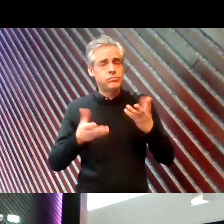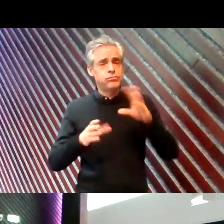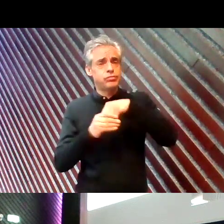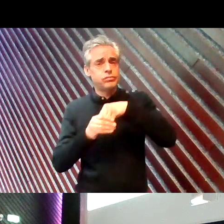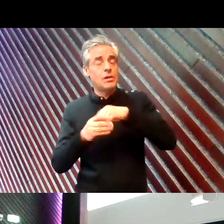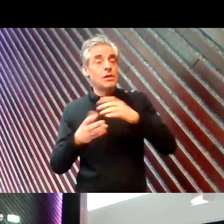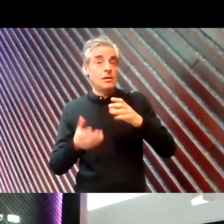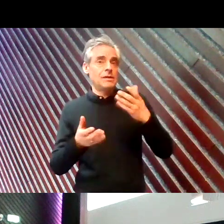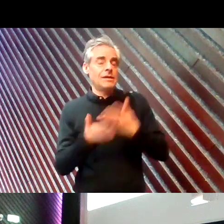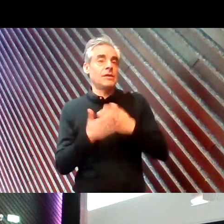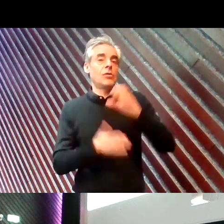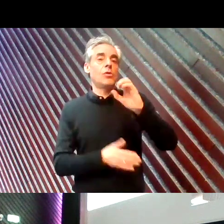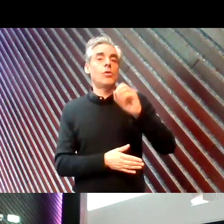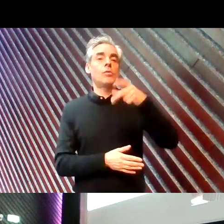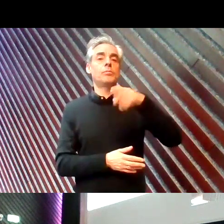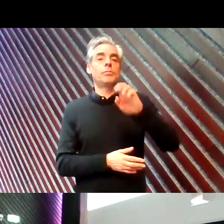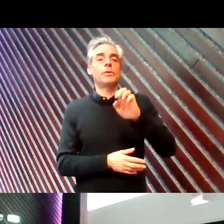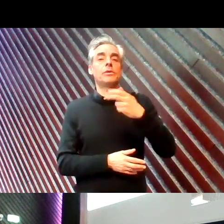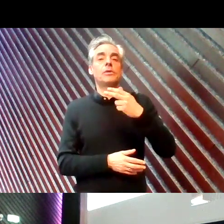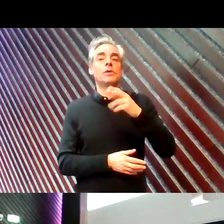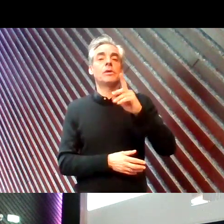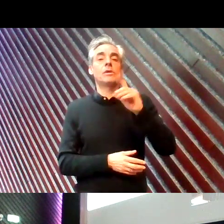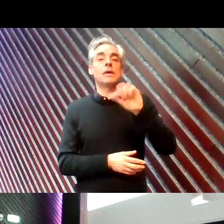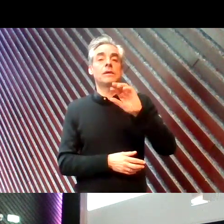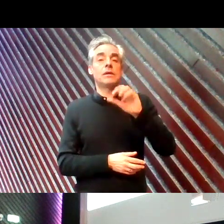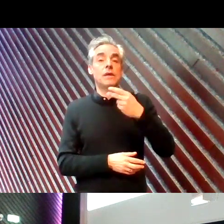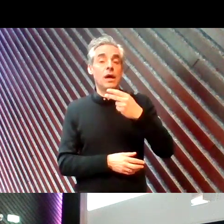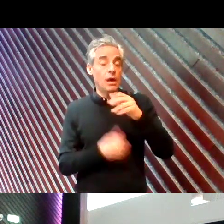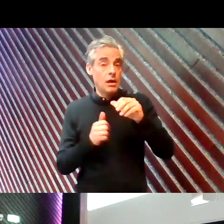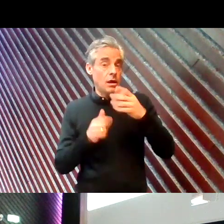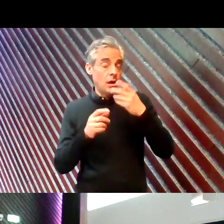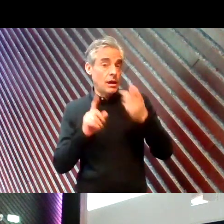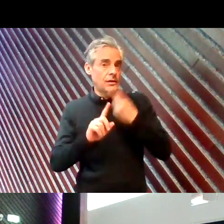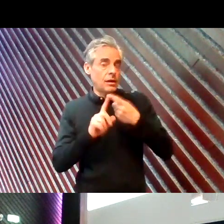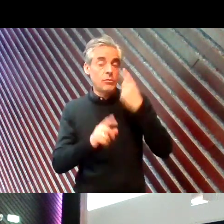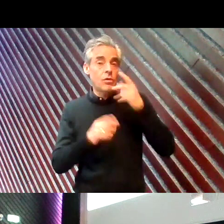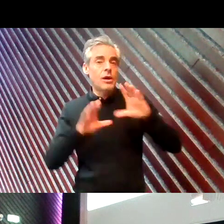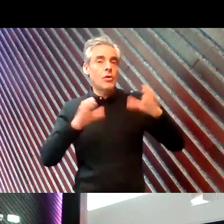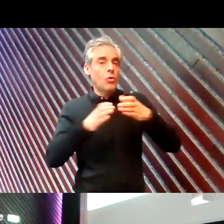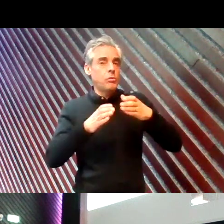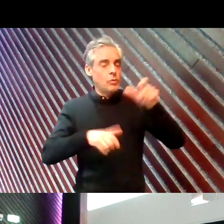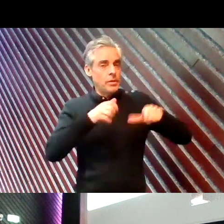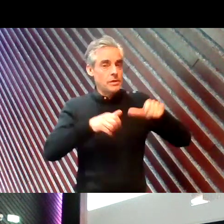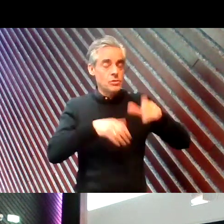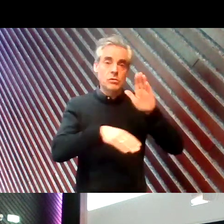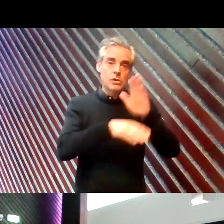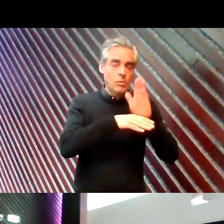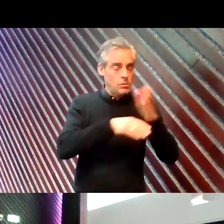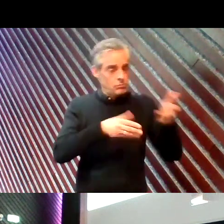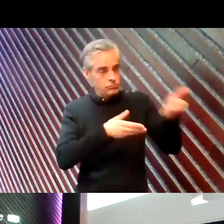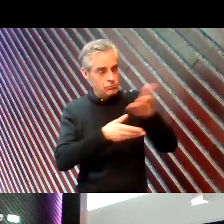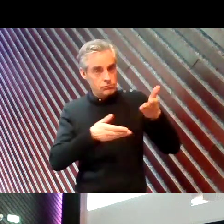l'intérêt de l'open data c'est que justement on va pouvoir animer un collectif d'acteurs pour représenter